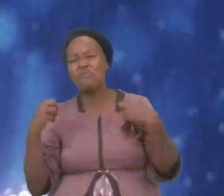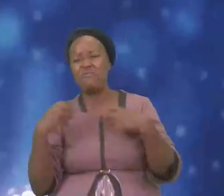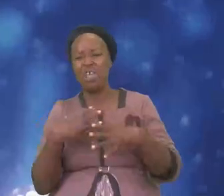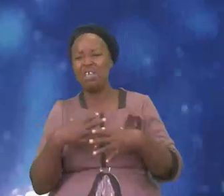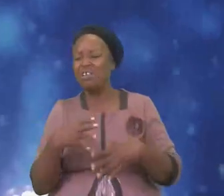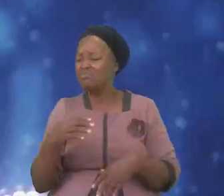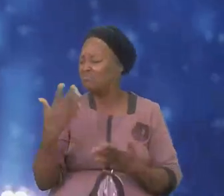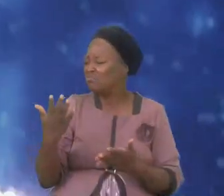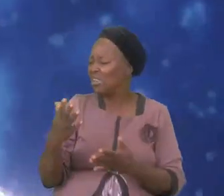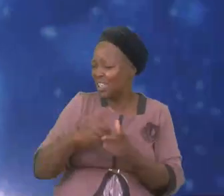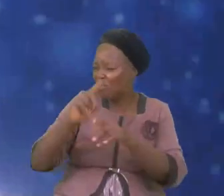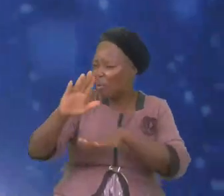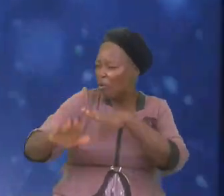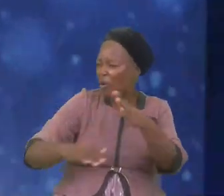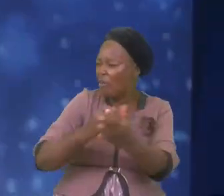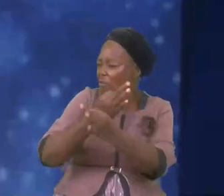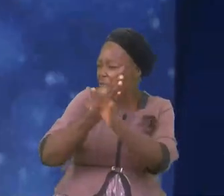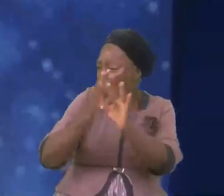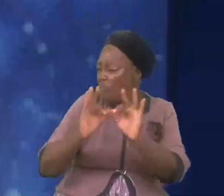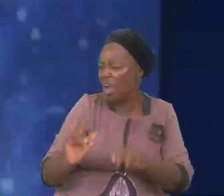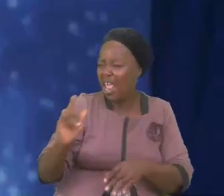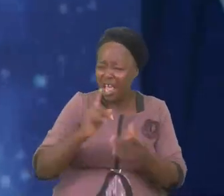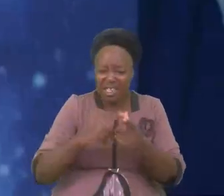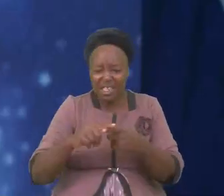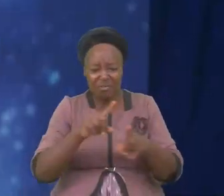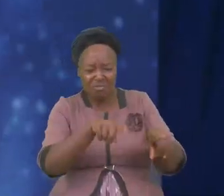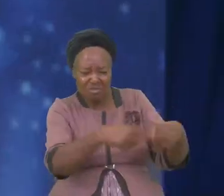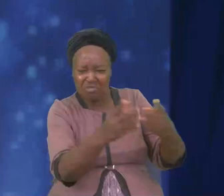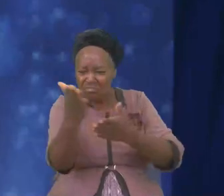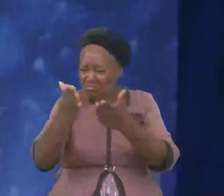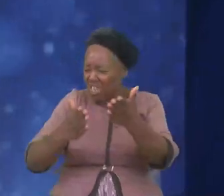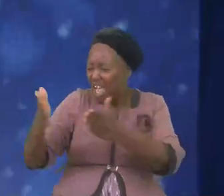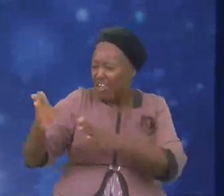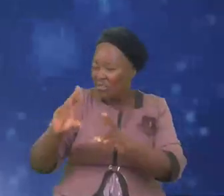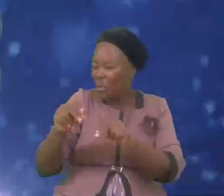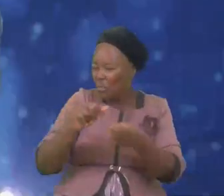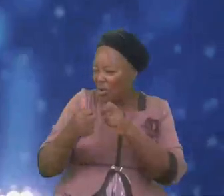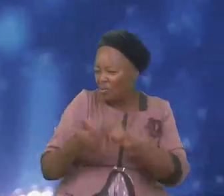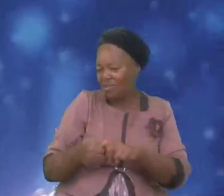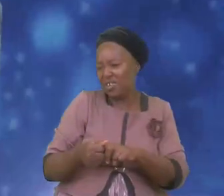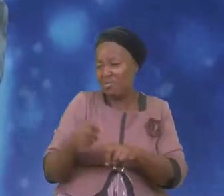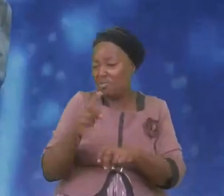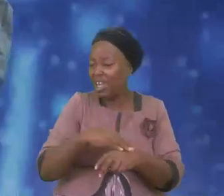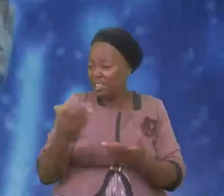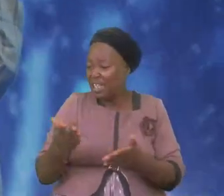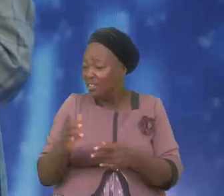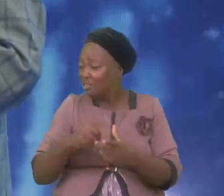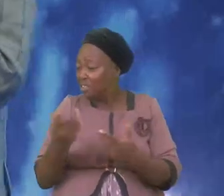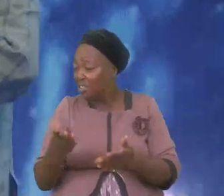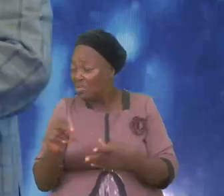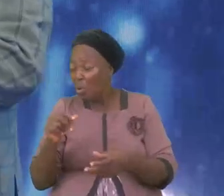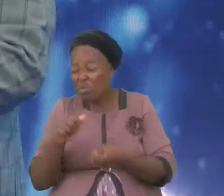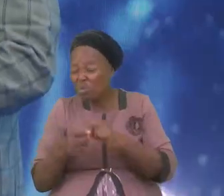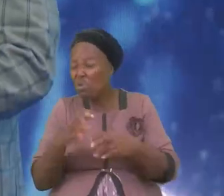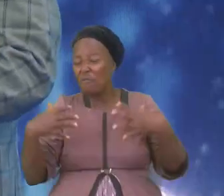crainte. Et on marchait dans nos rues sans aucune appréhension. Si on